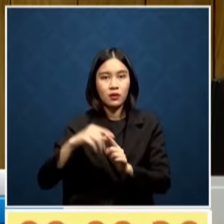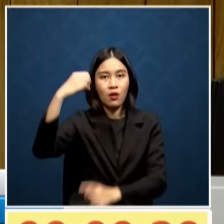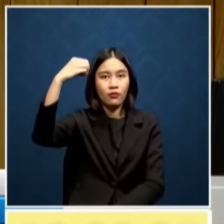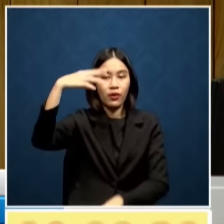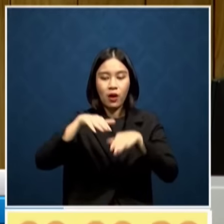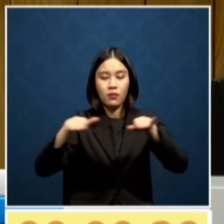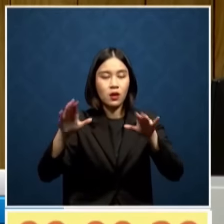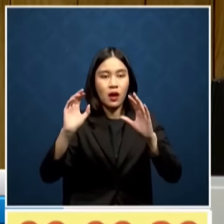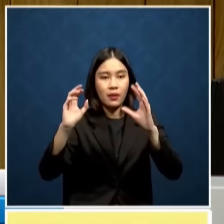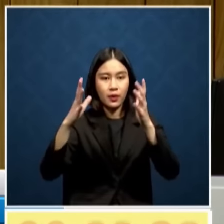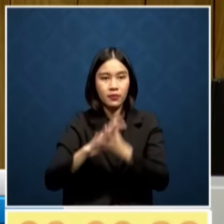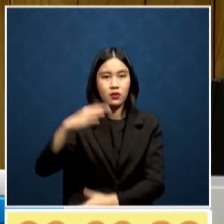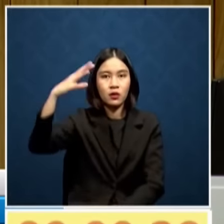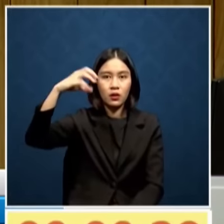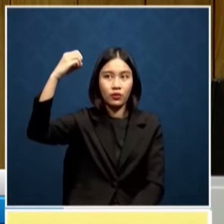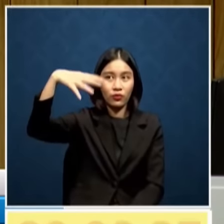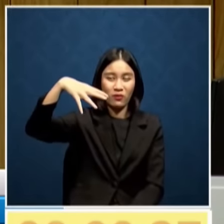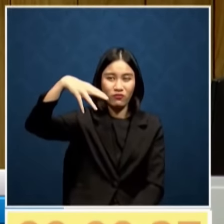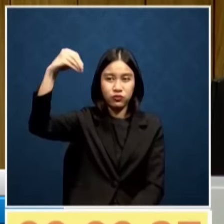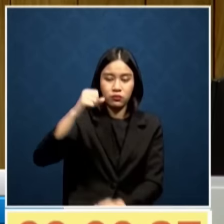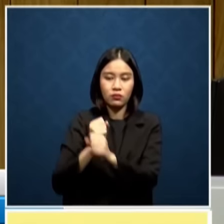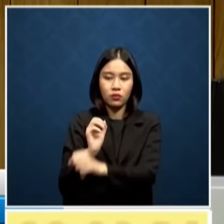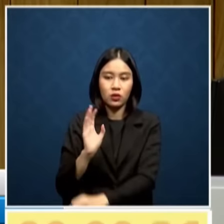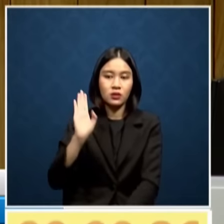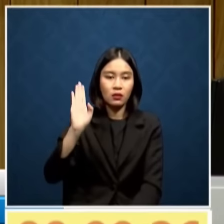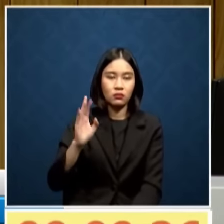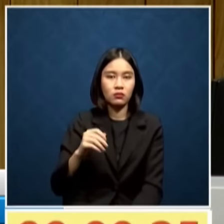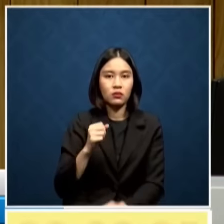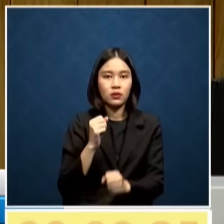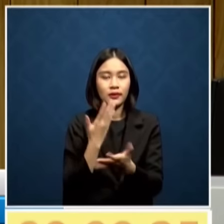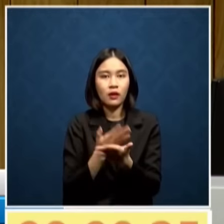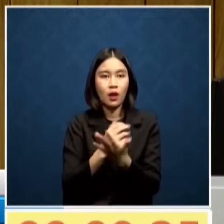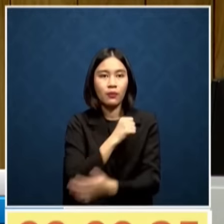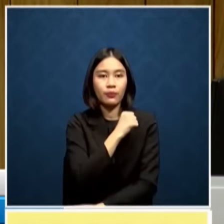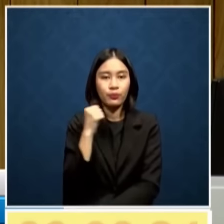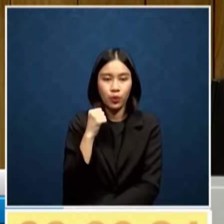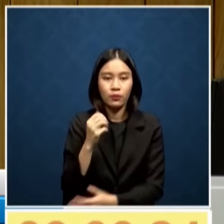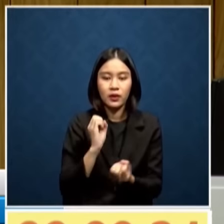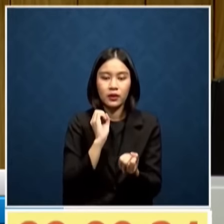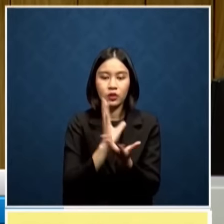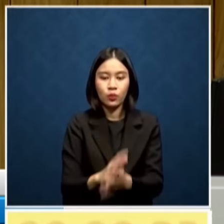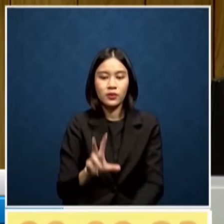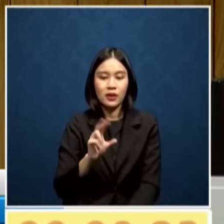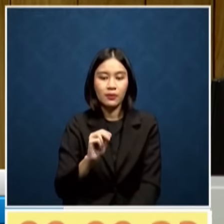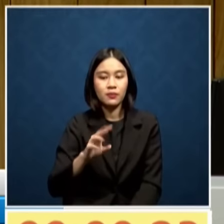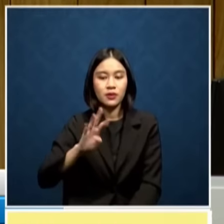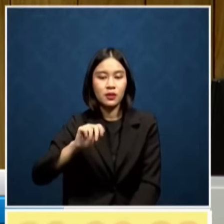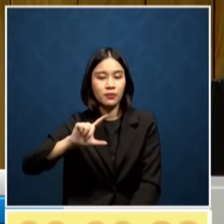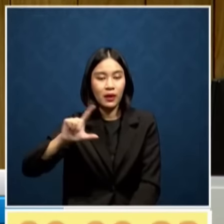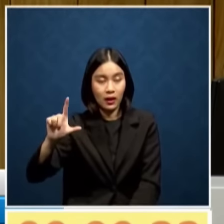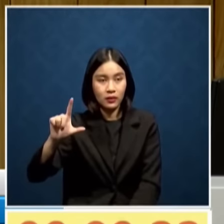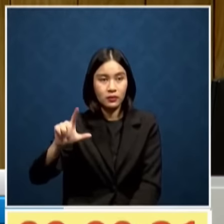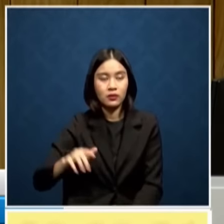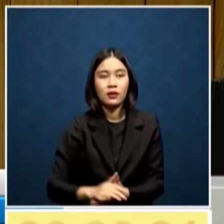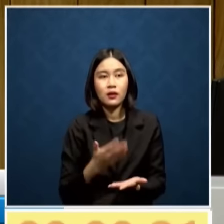เสถียรไฟฟ้าตกทีเนี่ยบริษัทที่ทำ PCB เนี่ยจะขาดทุนเสียหายที 30-40 ล้านเลยถ้าเป็น Nvidia เ